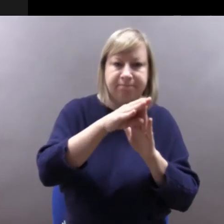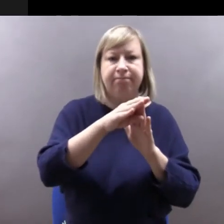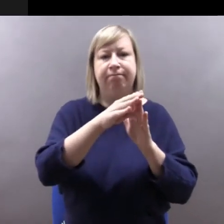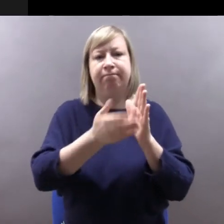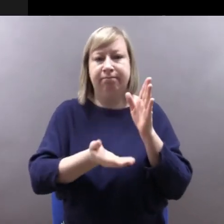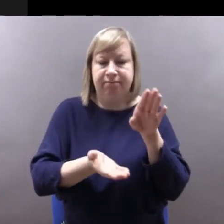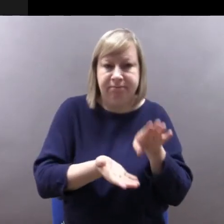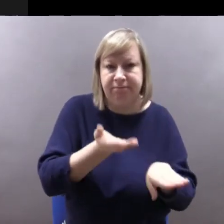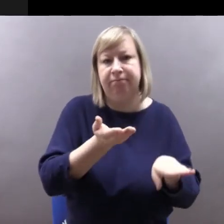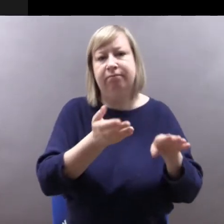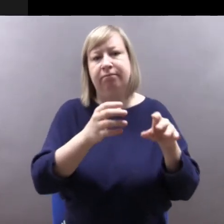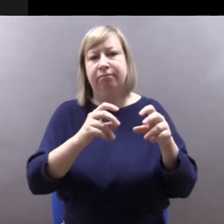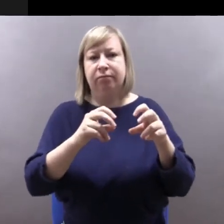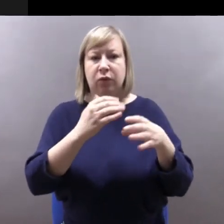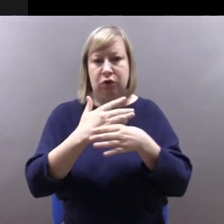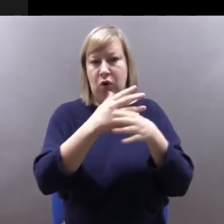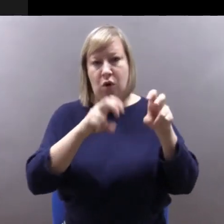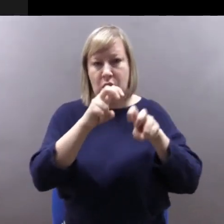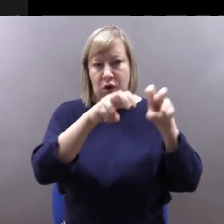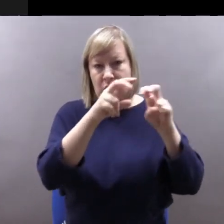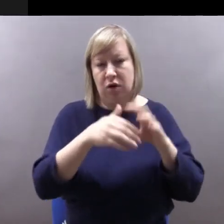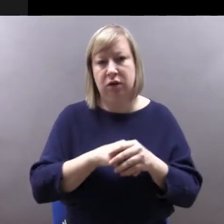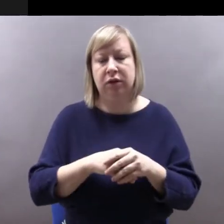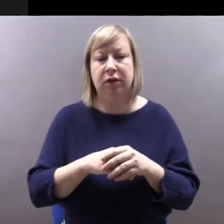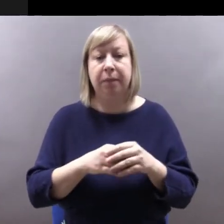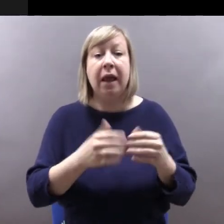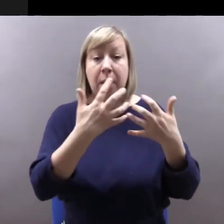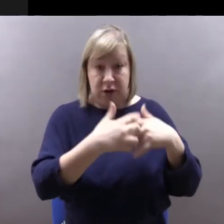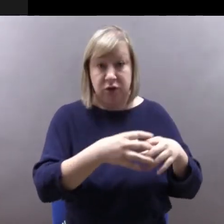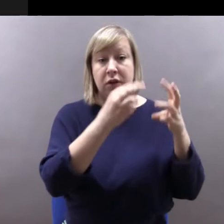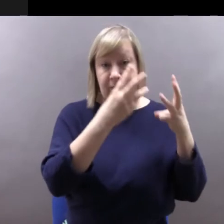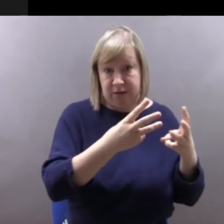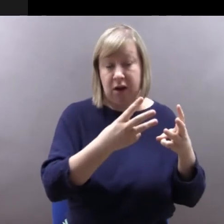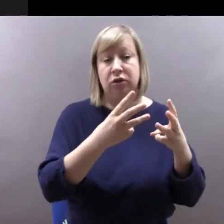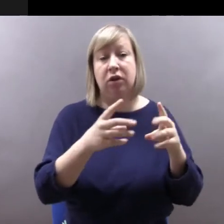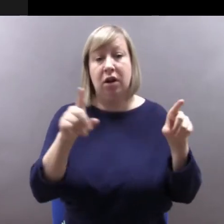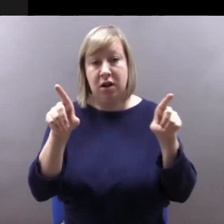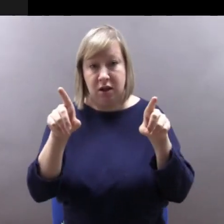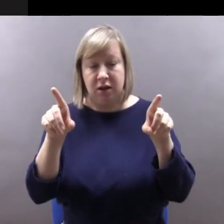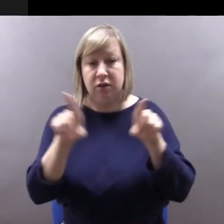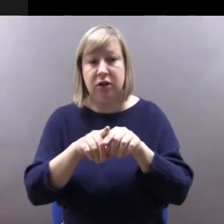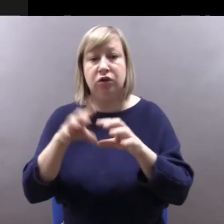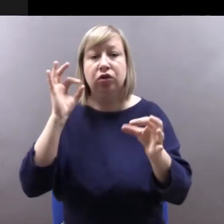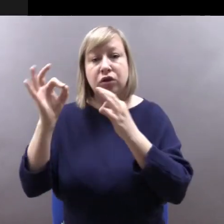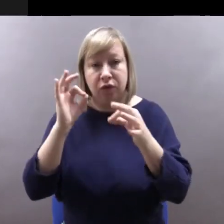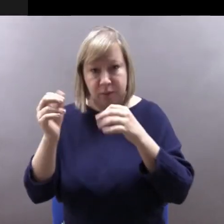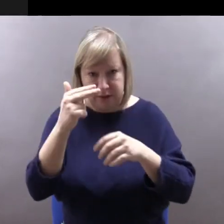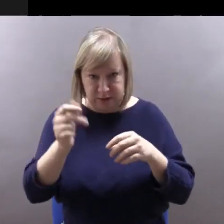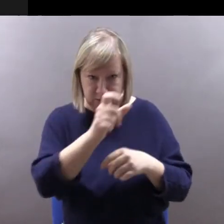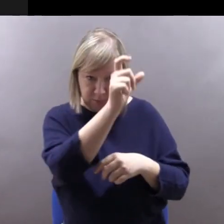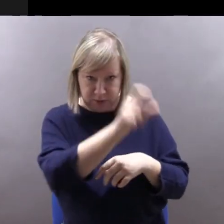tego, że nie tylko same sprawne urządzenie jest istotne, ale również informacja o tym urządzeniu